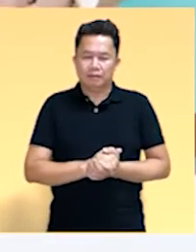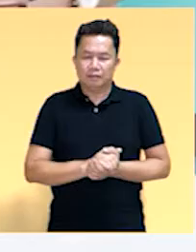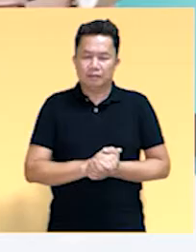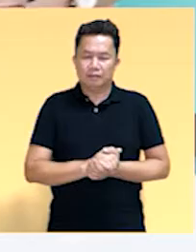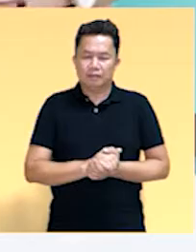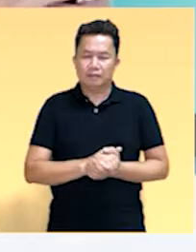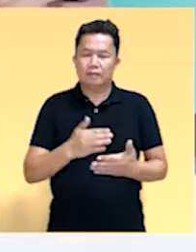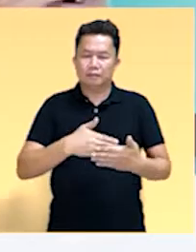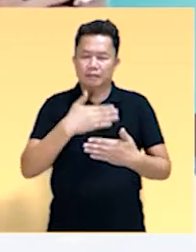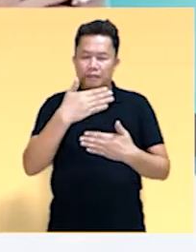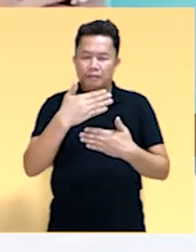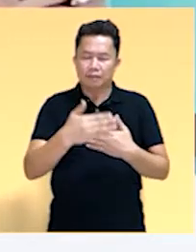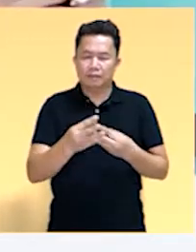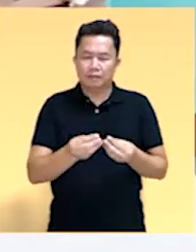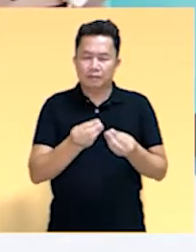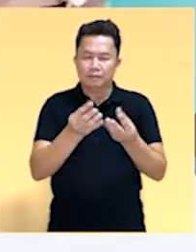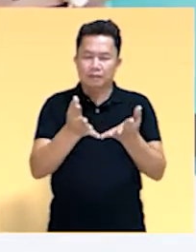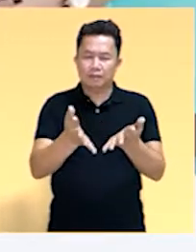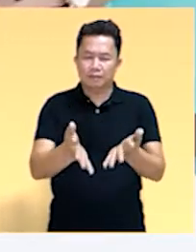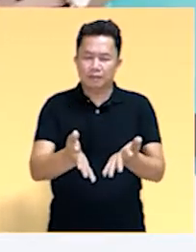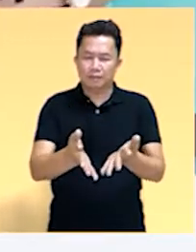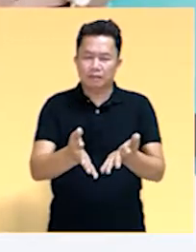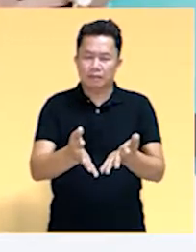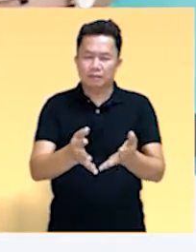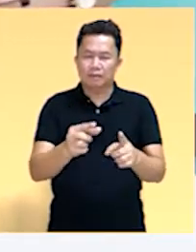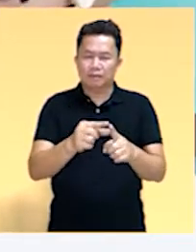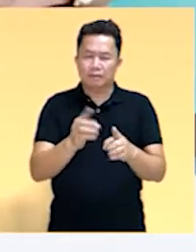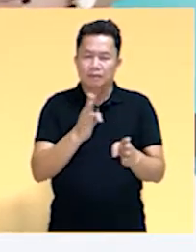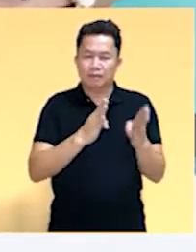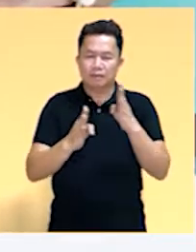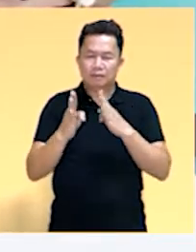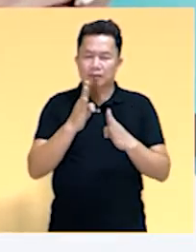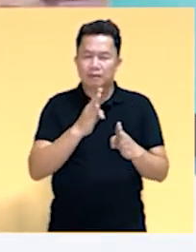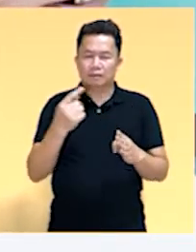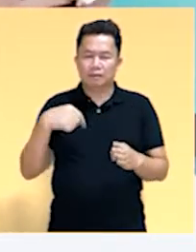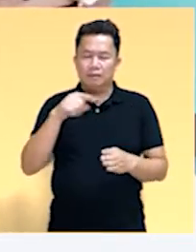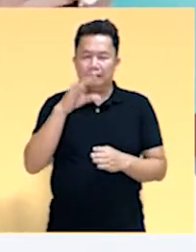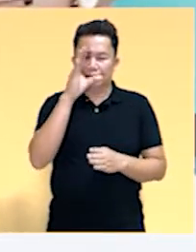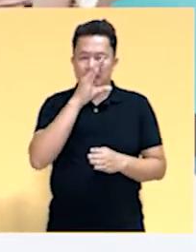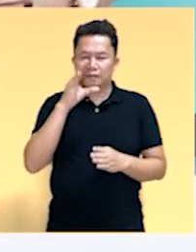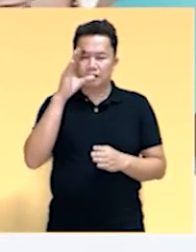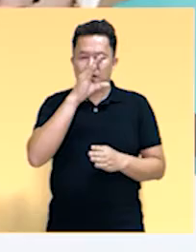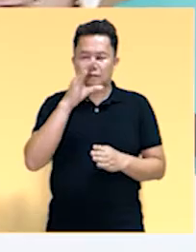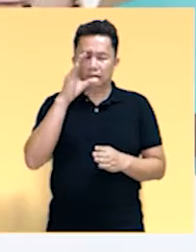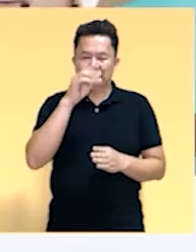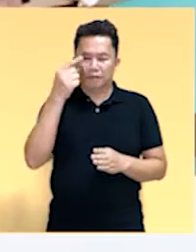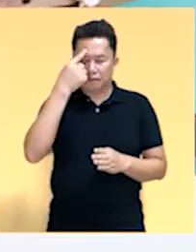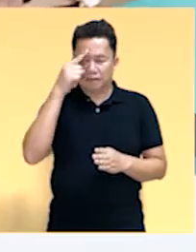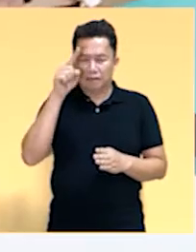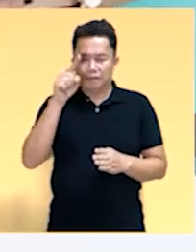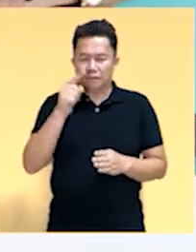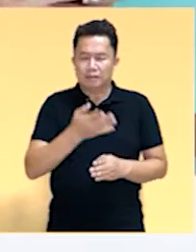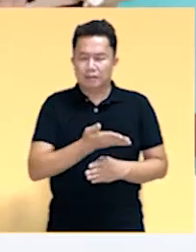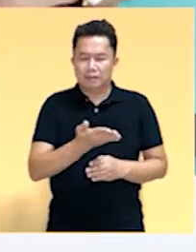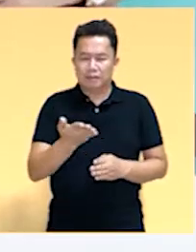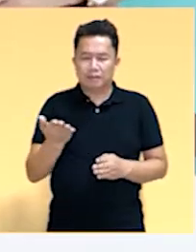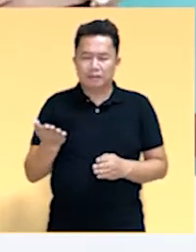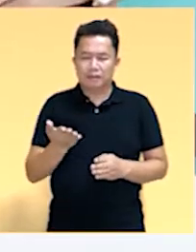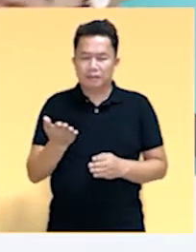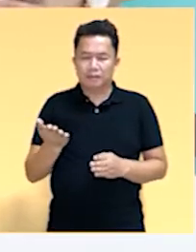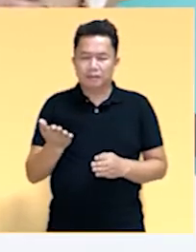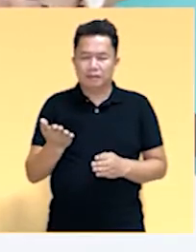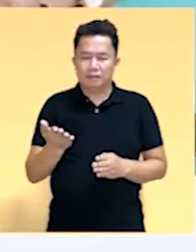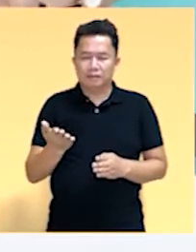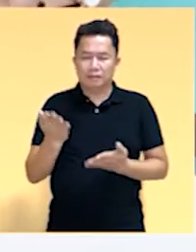Susunod naman, ang mga given sa word problem ang ating hahanapin at para saan ang mga ito.